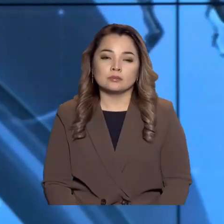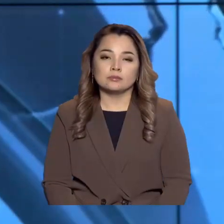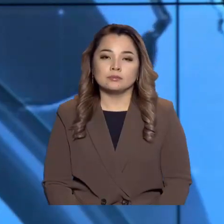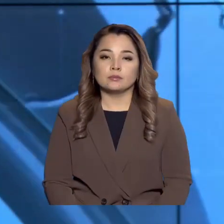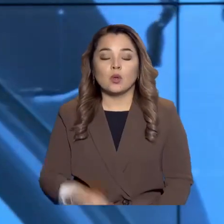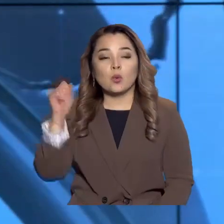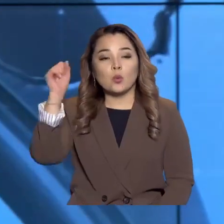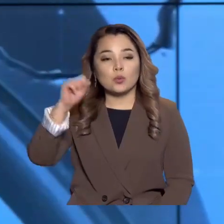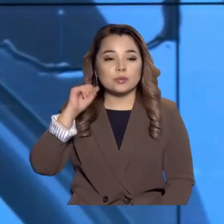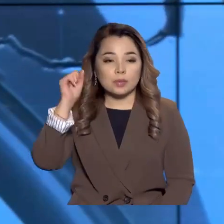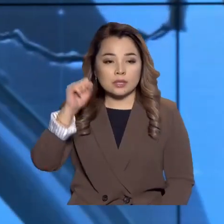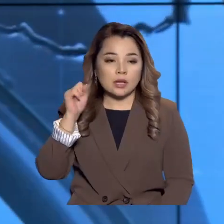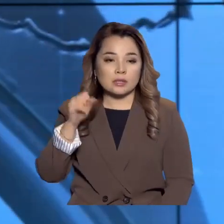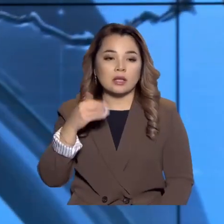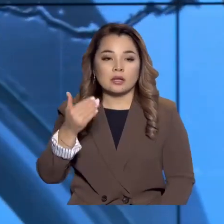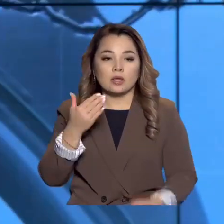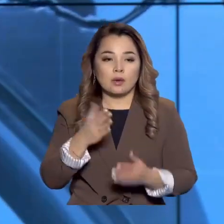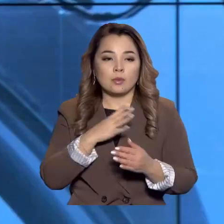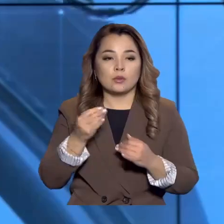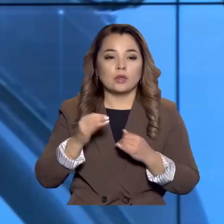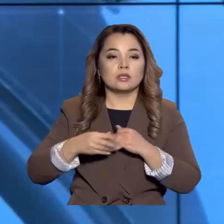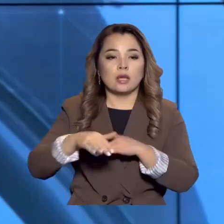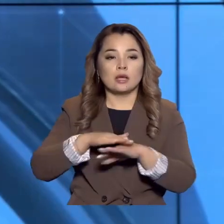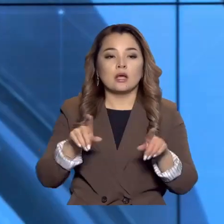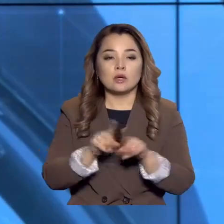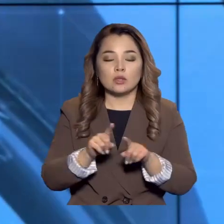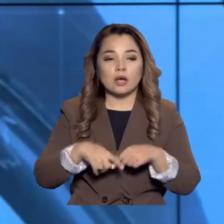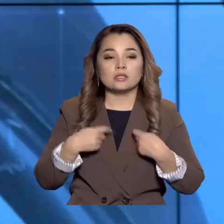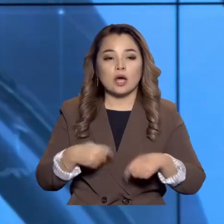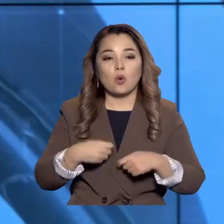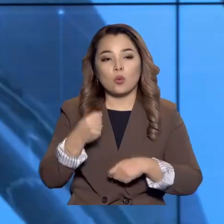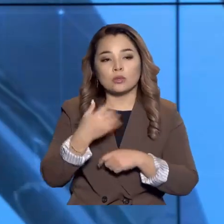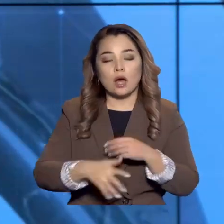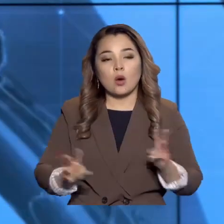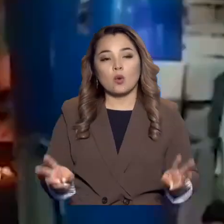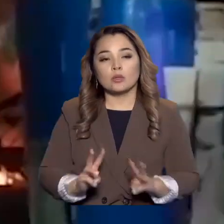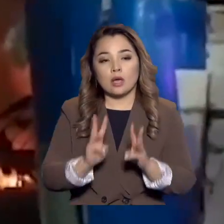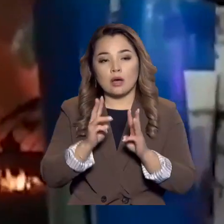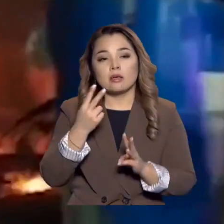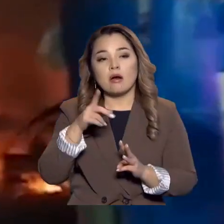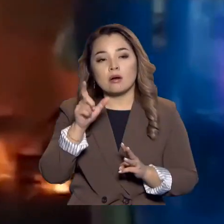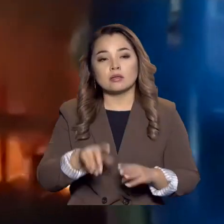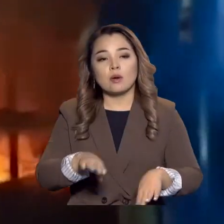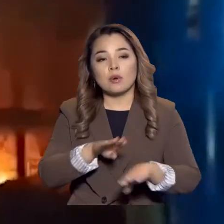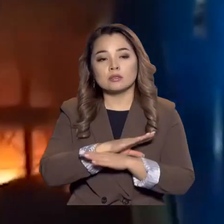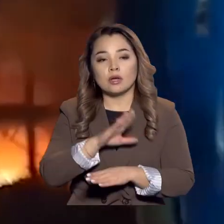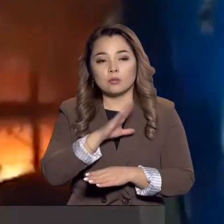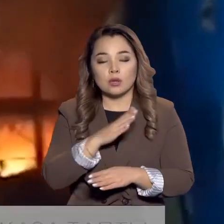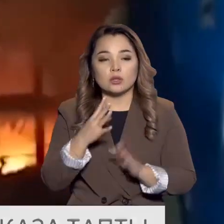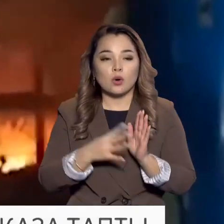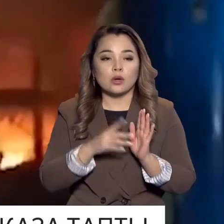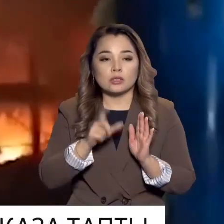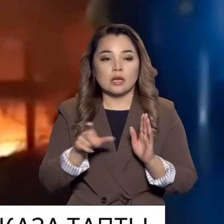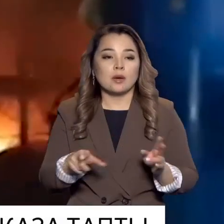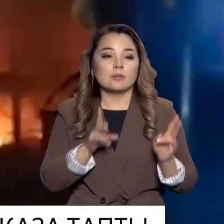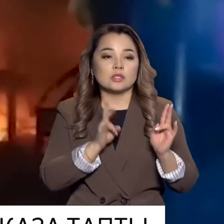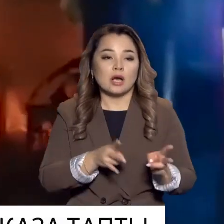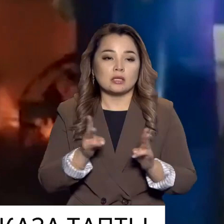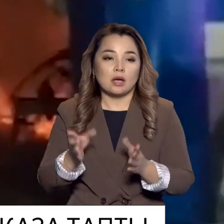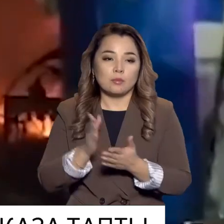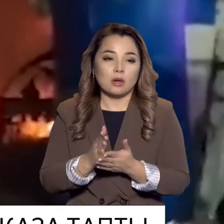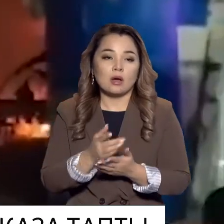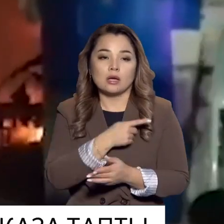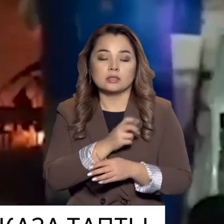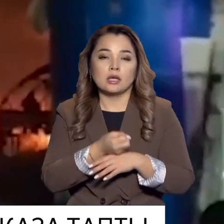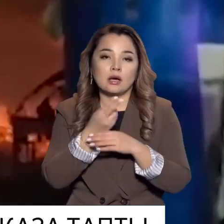Жалғастырамыз. Өзбекстанның оңтүстігіндегі Денау қаласында бүгін сауда орталығы өртеніп, 2 адам қаза тапты. 9 кісі жараланған. Олар